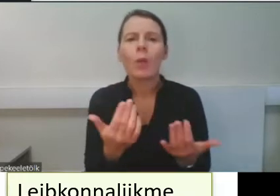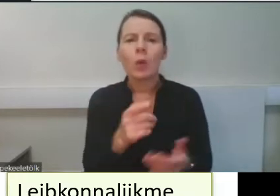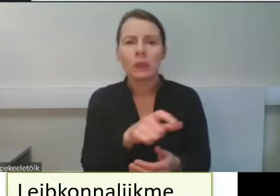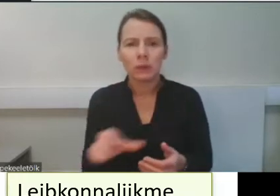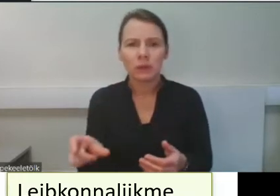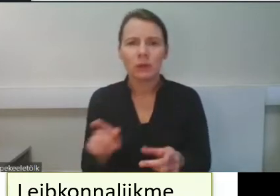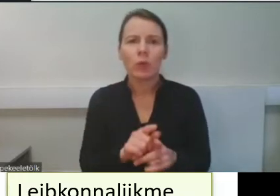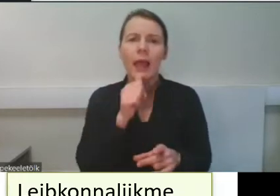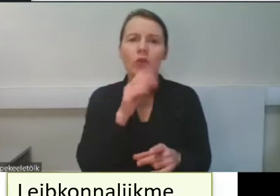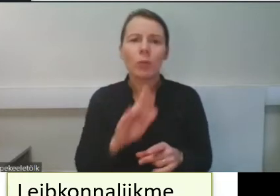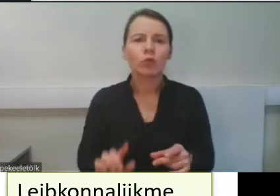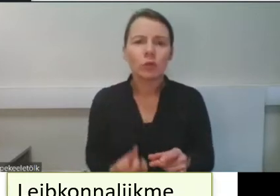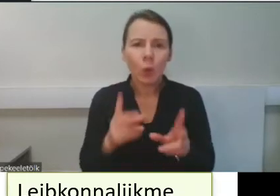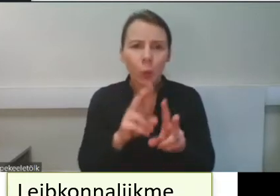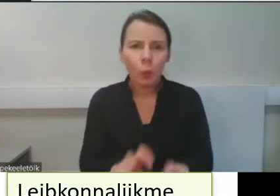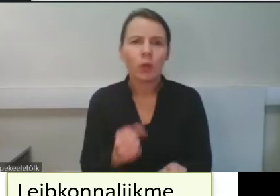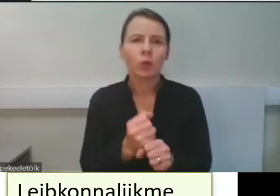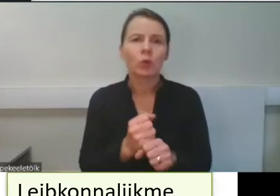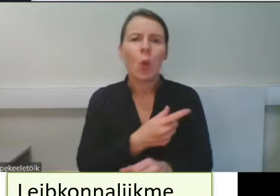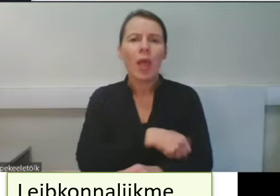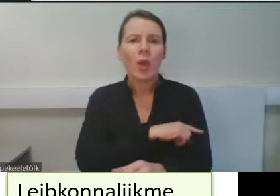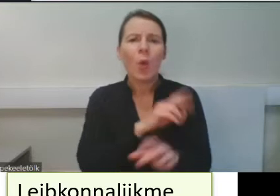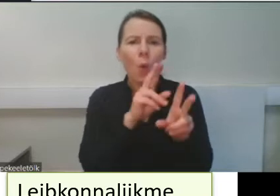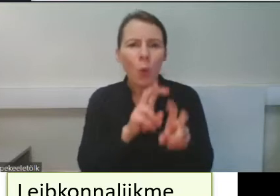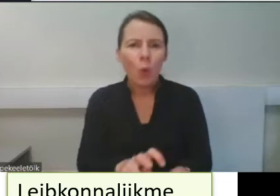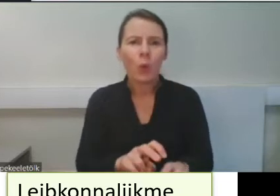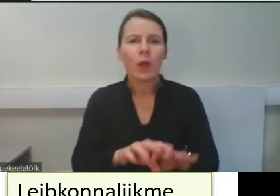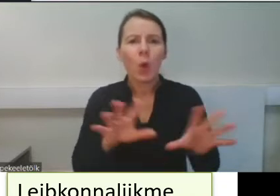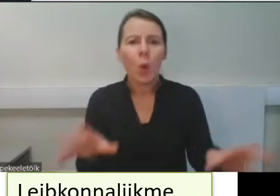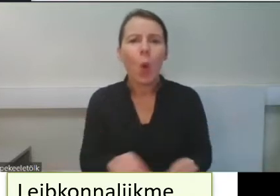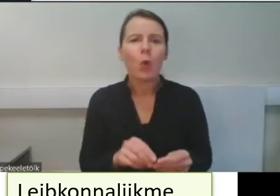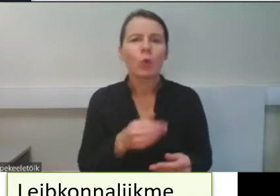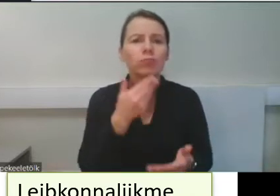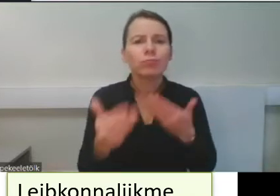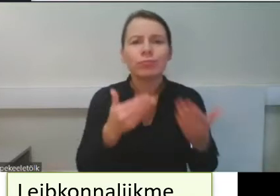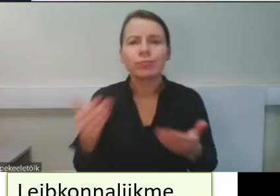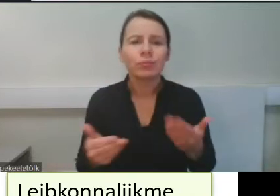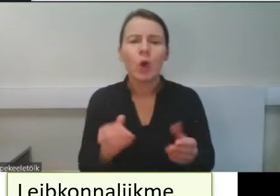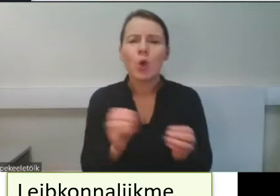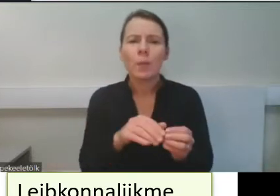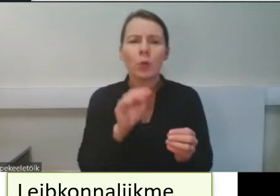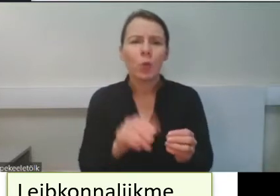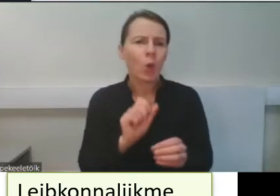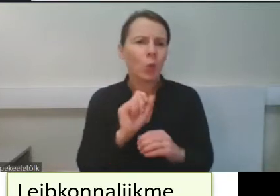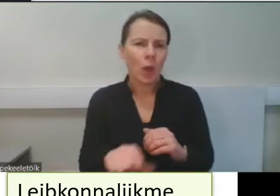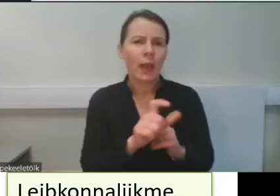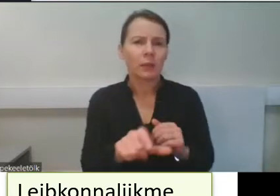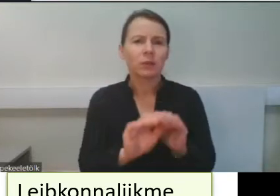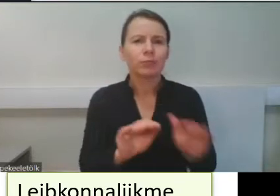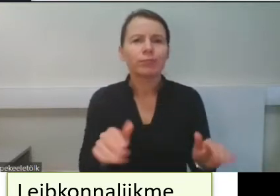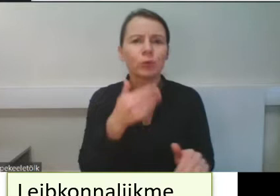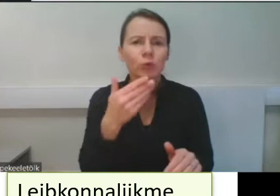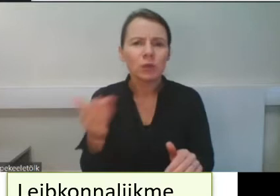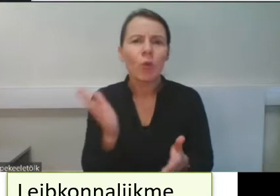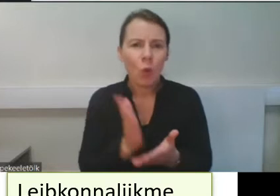põhjused näiteks, et mis takistab inimesel tööturul osalemist. Et üks asi on see, et kui inimene pöördub juba töötukassasse, et siis